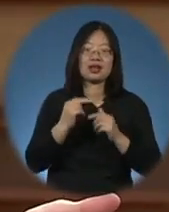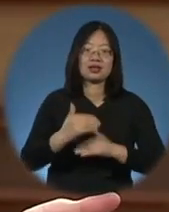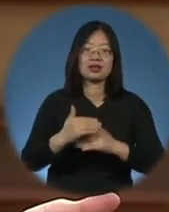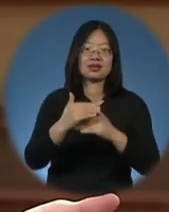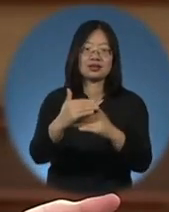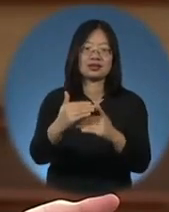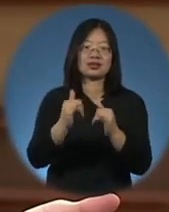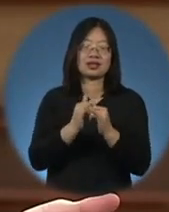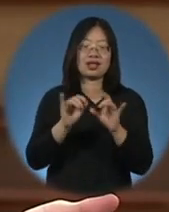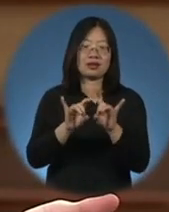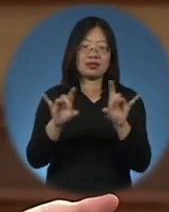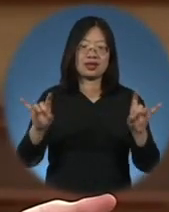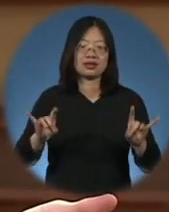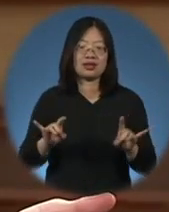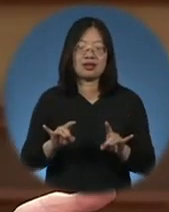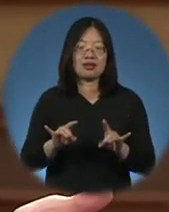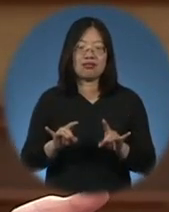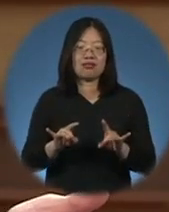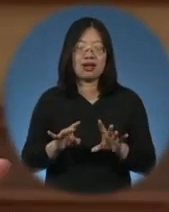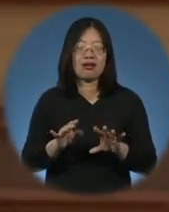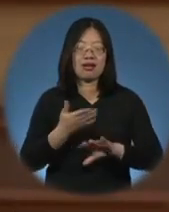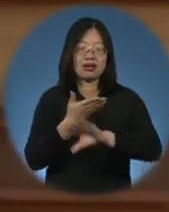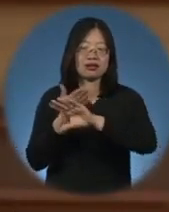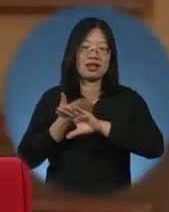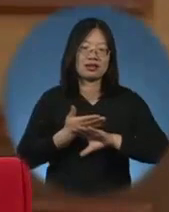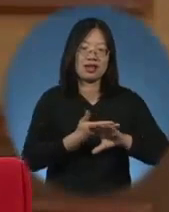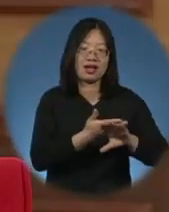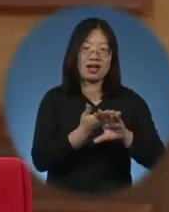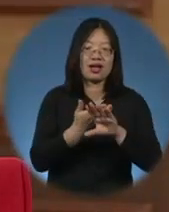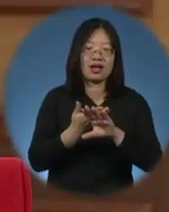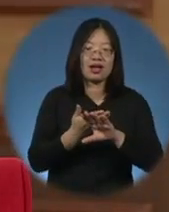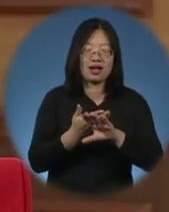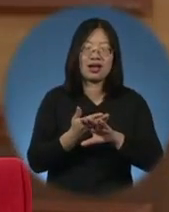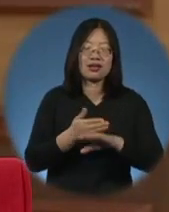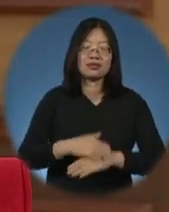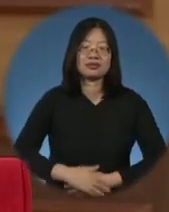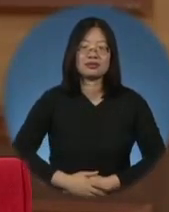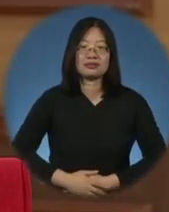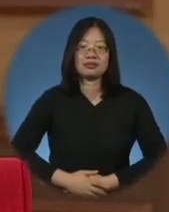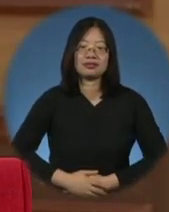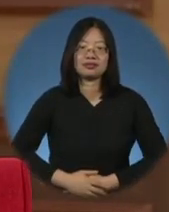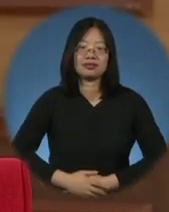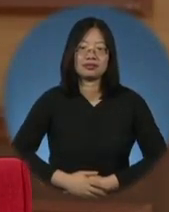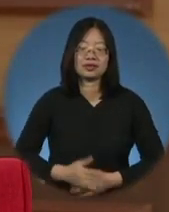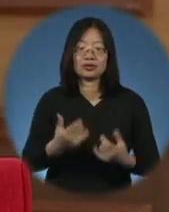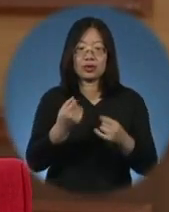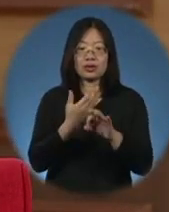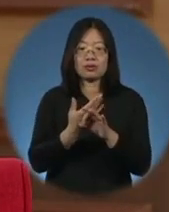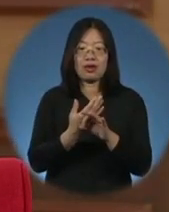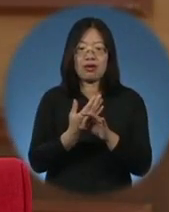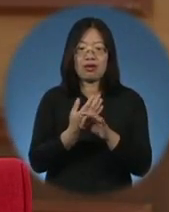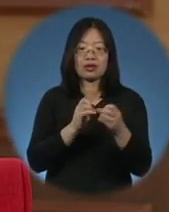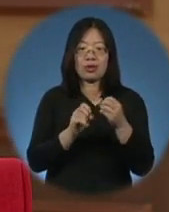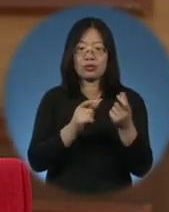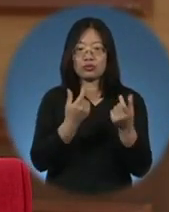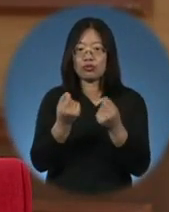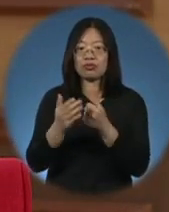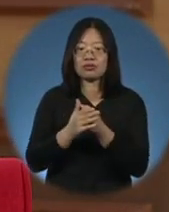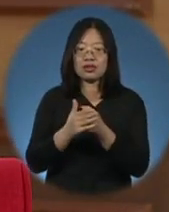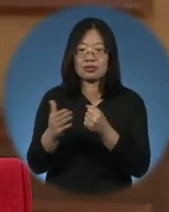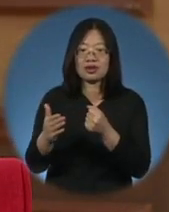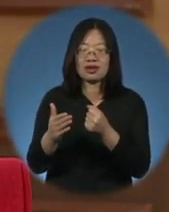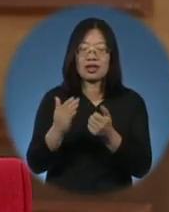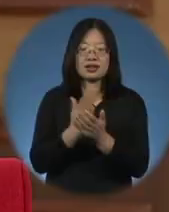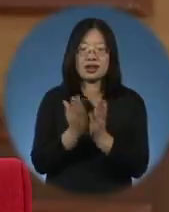경로는 사람마다 무궁무진하게 다양할 수 있다. 달라야 된다는 거 생각합니다. 그렇죠. 똑같으면 답이 다 똑같을 테니까. 예, 맞습니다.